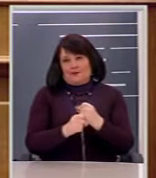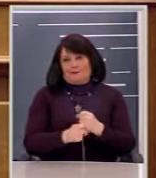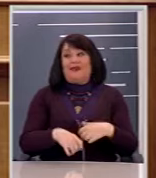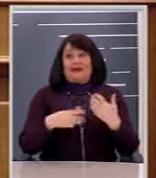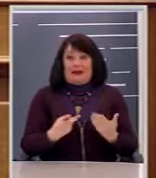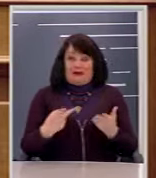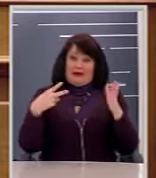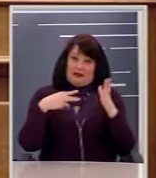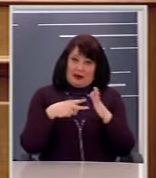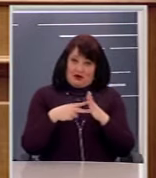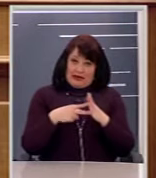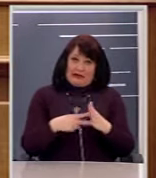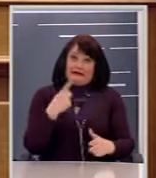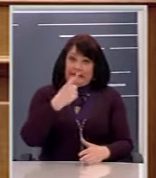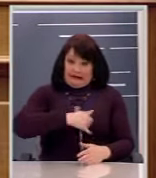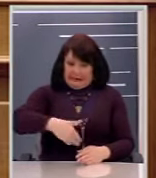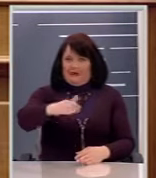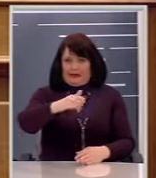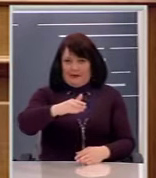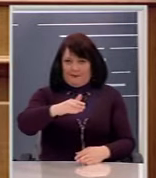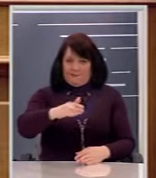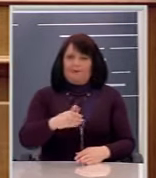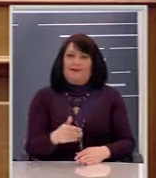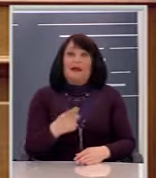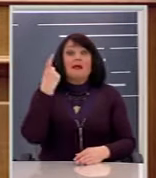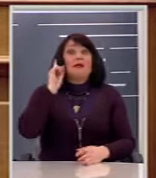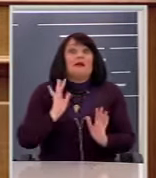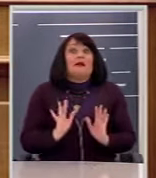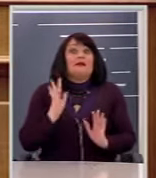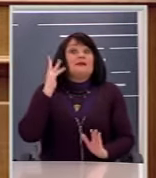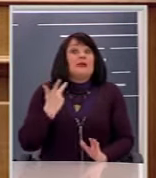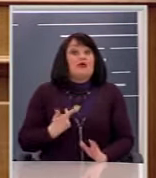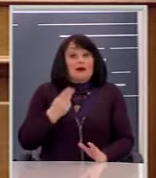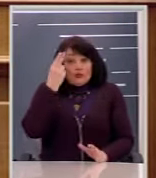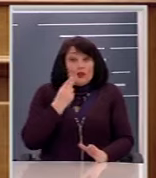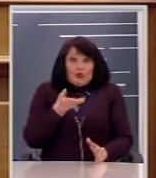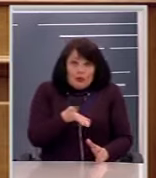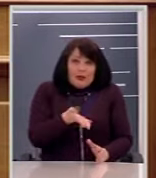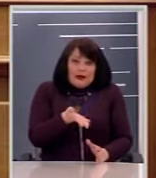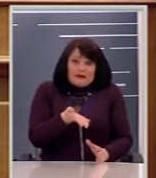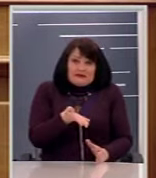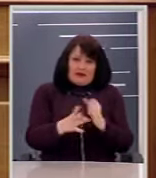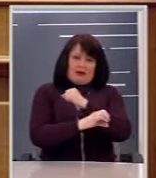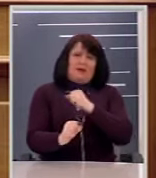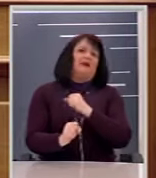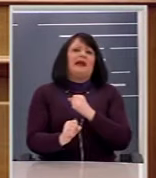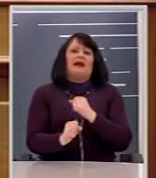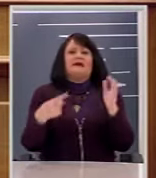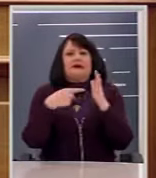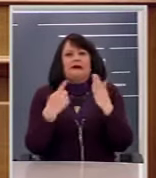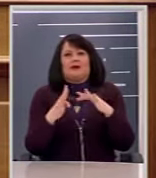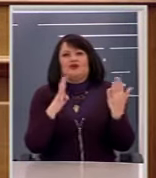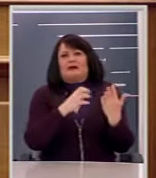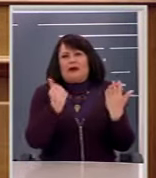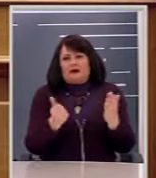το 2001 και μετά. Δεν ήξερε η κυρία Μπακογιάννη ότι ο κύριος Κουρουπλής ήταν τότε γραμματέας του 96 με το 97